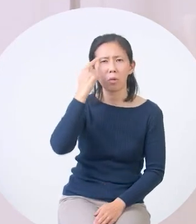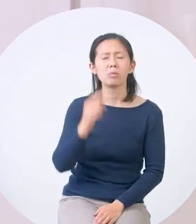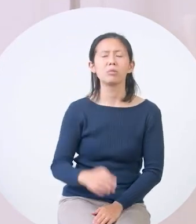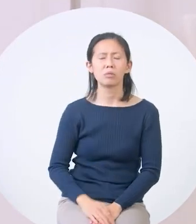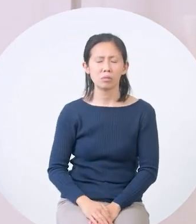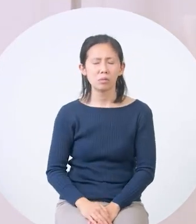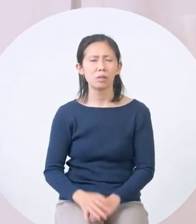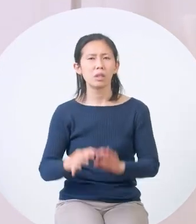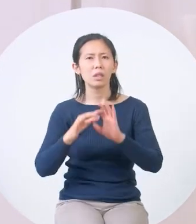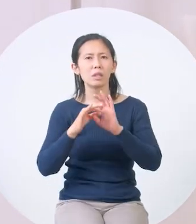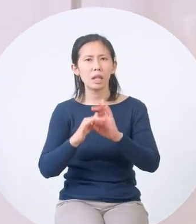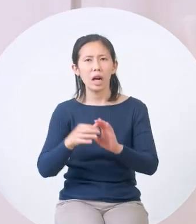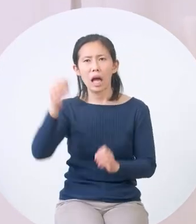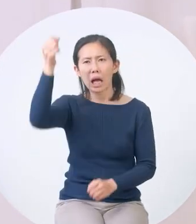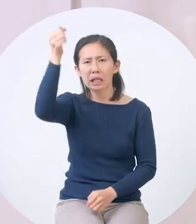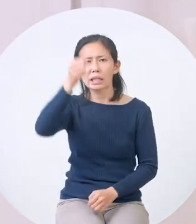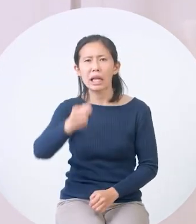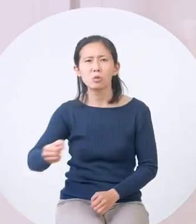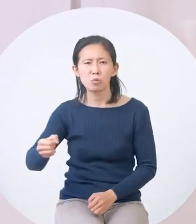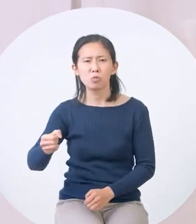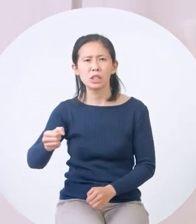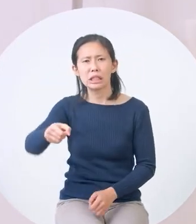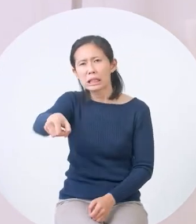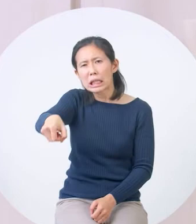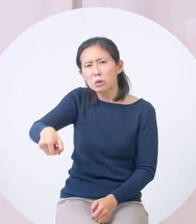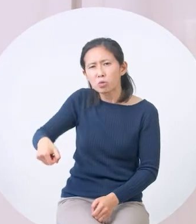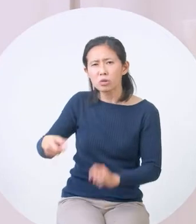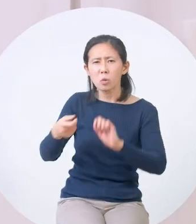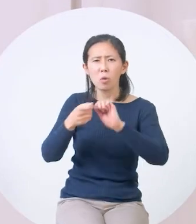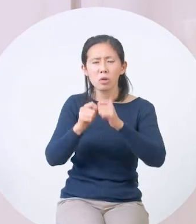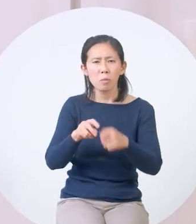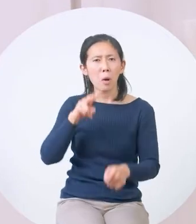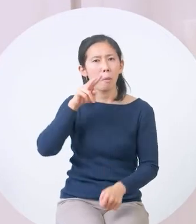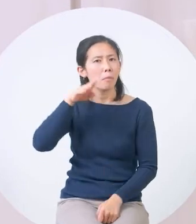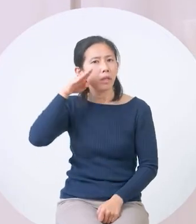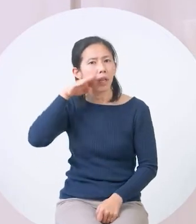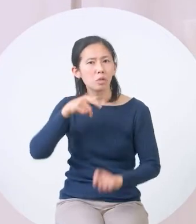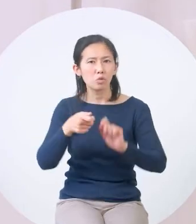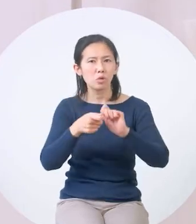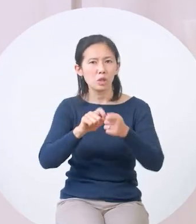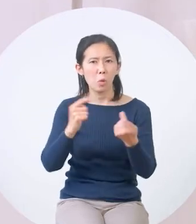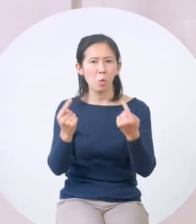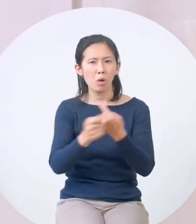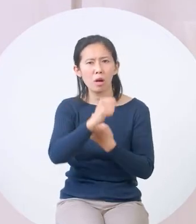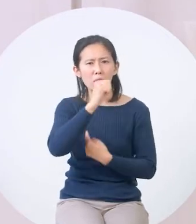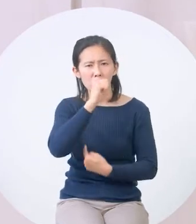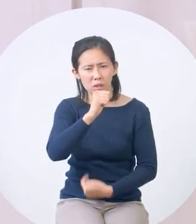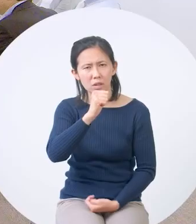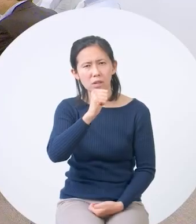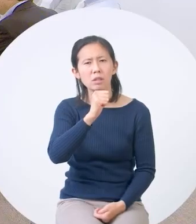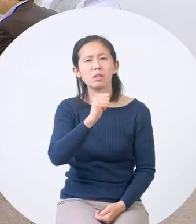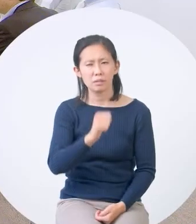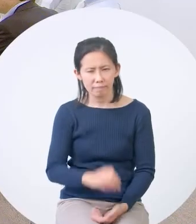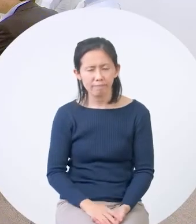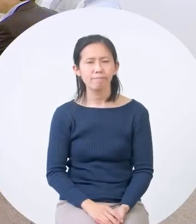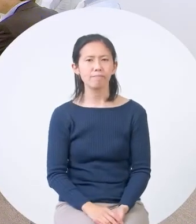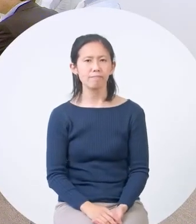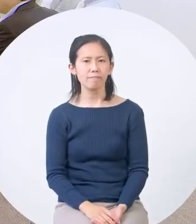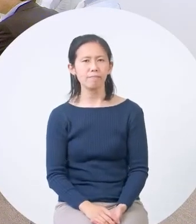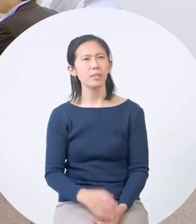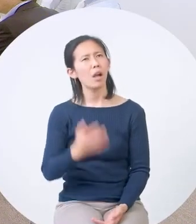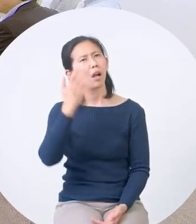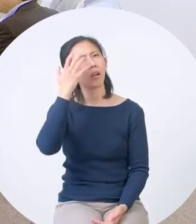だから手すりの色も見やすい色に変えるとか、 多分コントラ